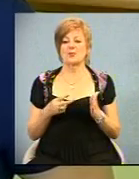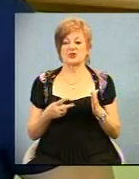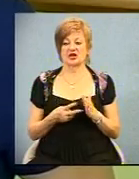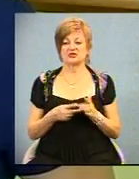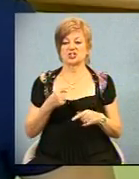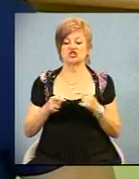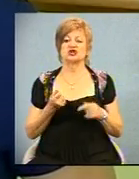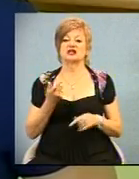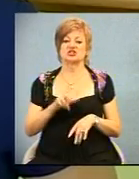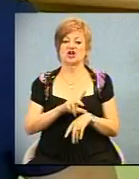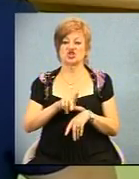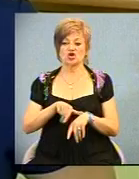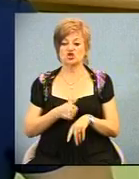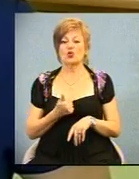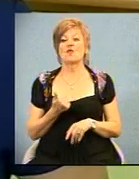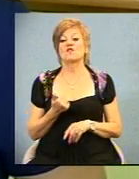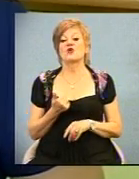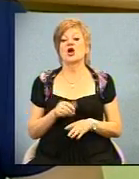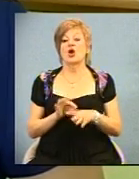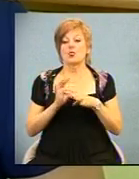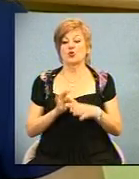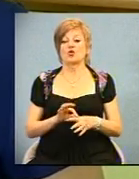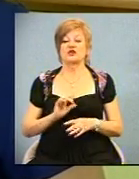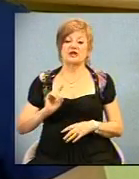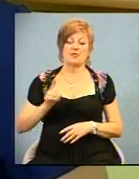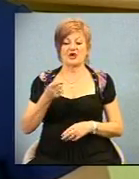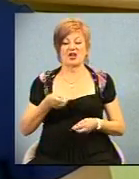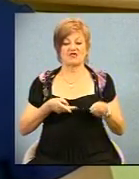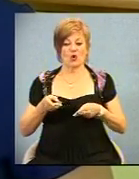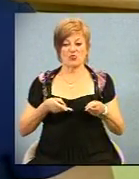через кілька годин після інфузіонної терапії проведення першого